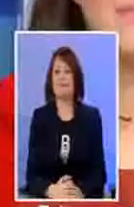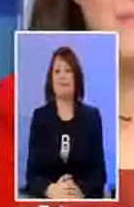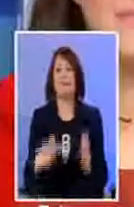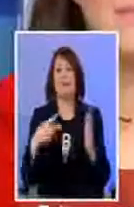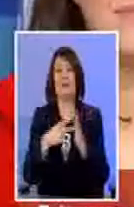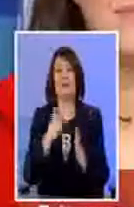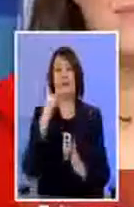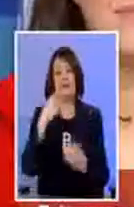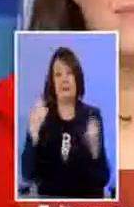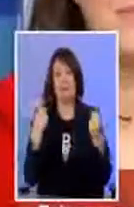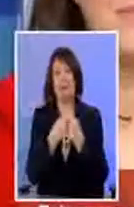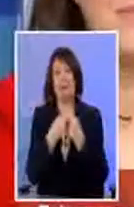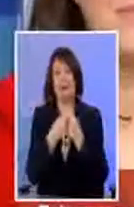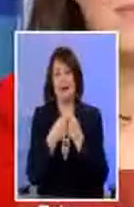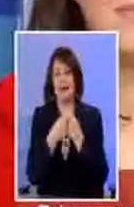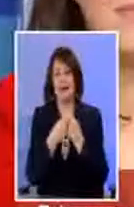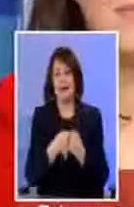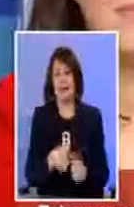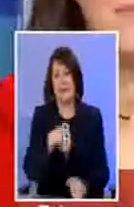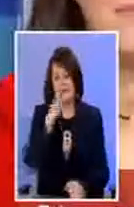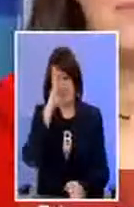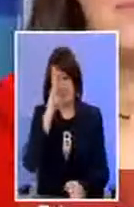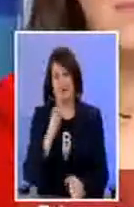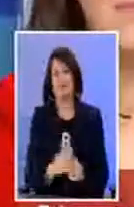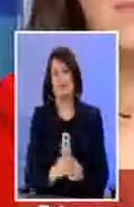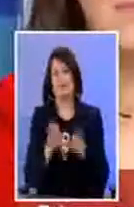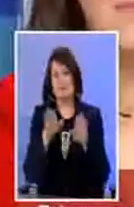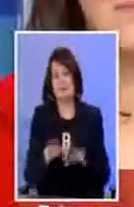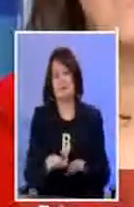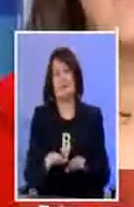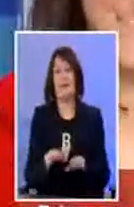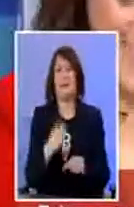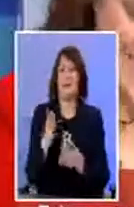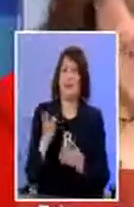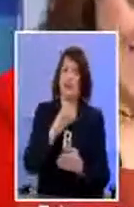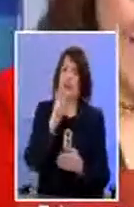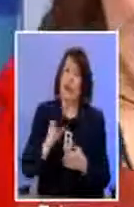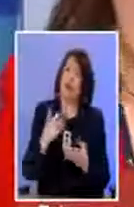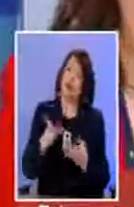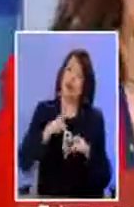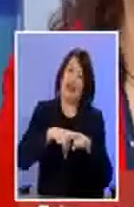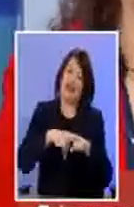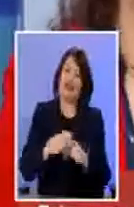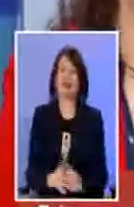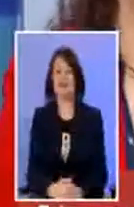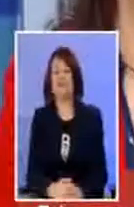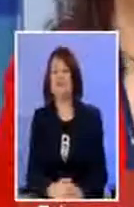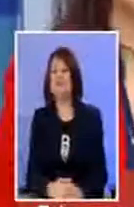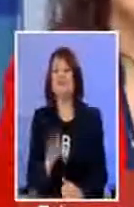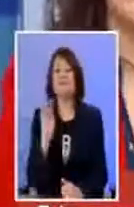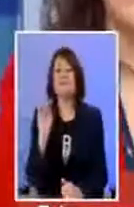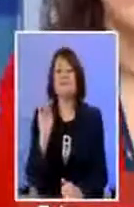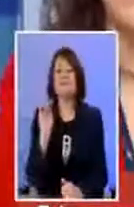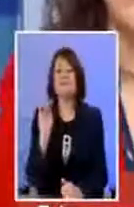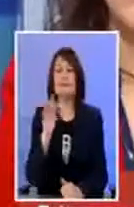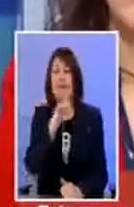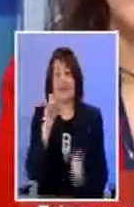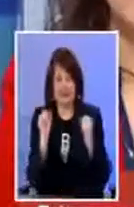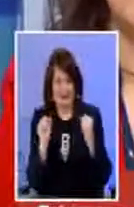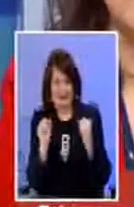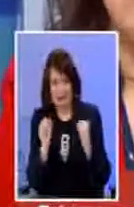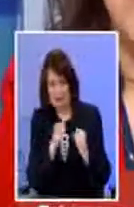2001, το 99 είμαι στην Μπολόνια, είμαι μισός Ιταλός. Και εκεί δεν είναι ότι απλώς ζείτε, είναι